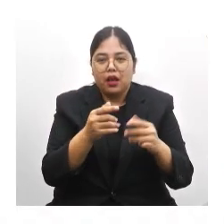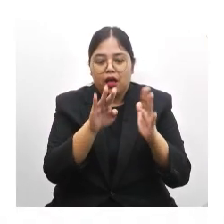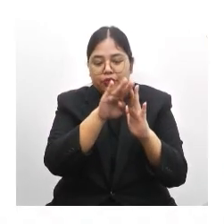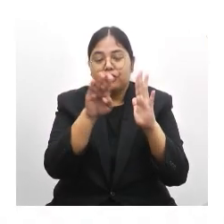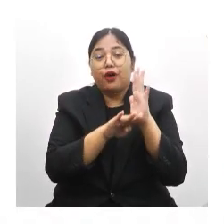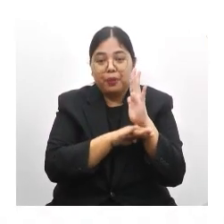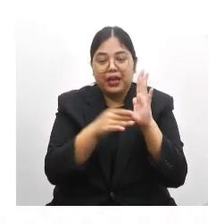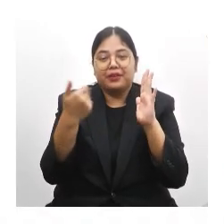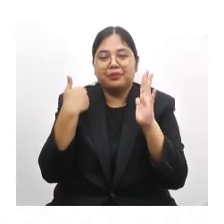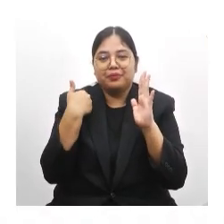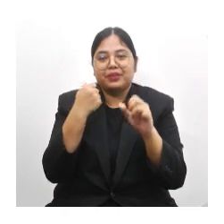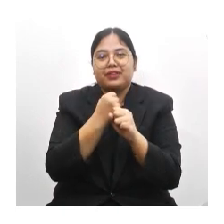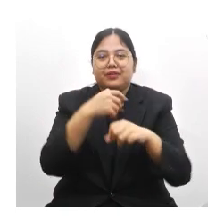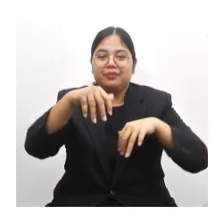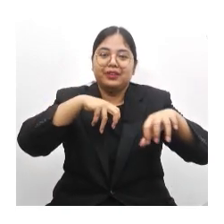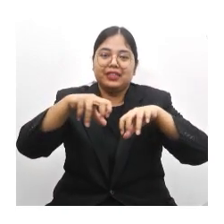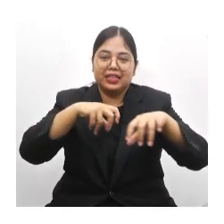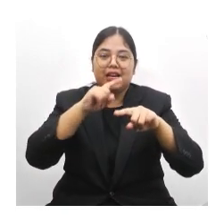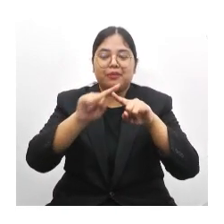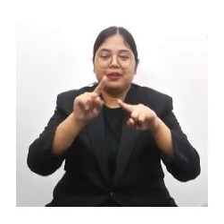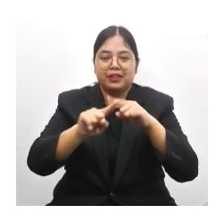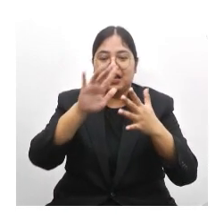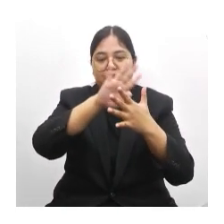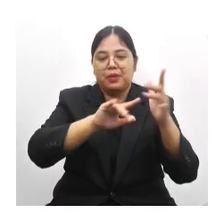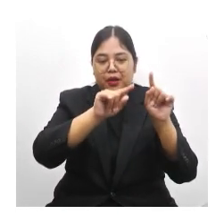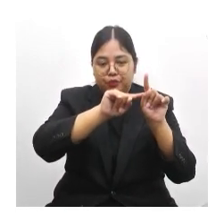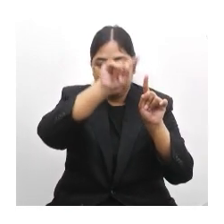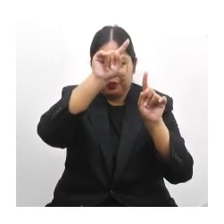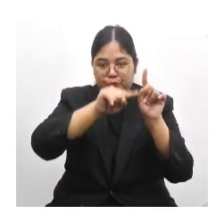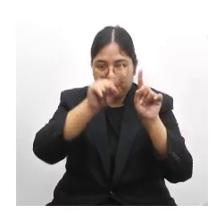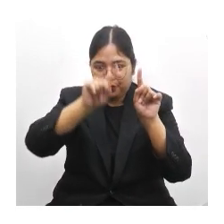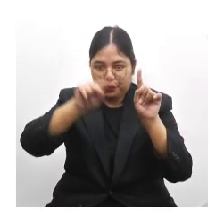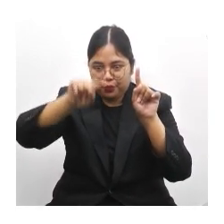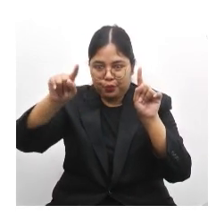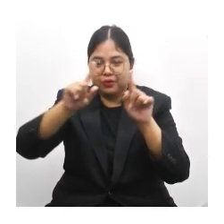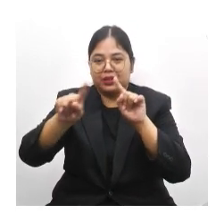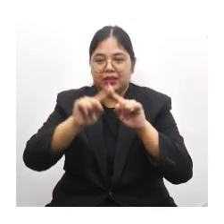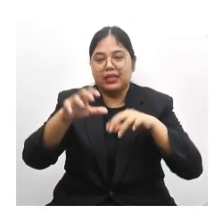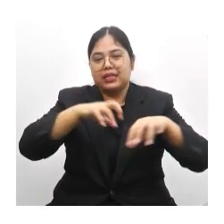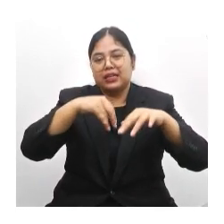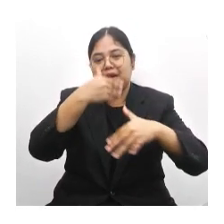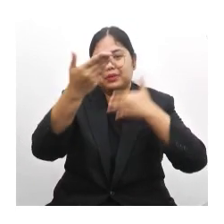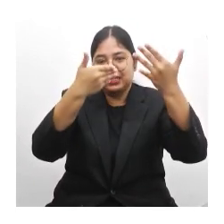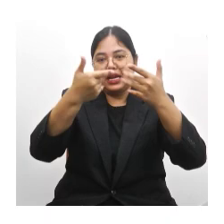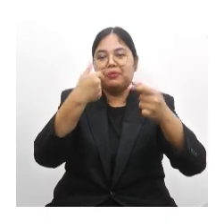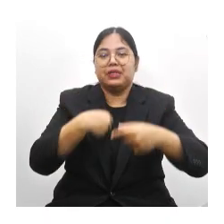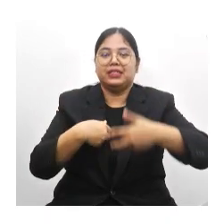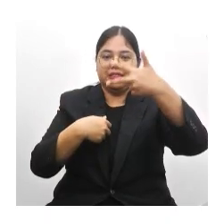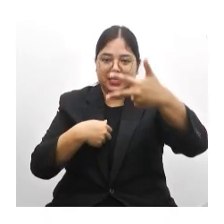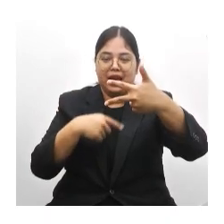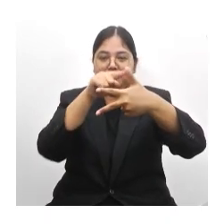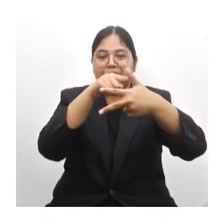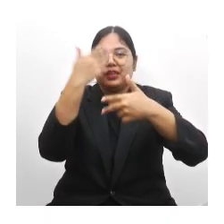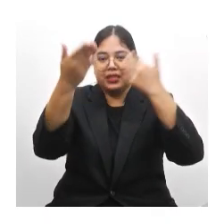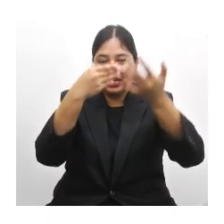อนการดำเนินกิจกรรมหรือแผนภูมิที่เรียกว่า flowchart ผู้จัดทำแบ่งออกเป็น 3กิจกรรมย่อยดังต่อไปนี้การจัดกิจกรรม